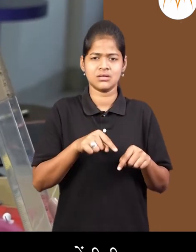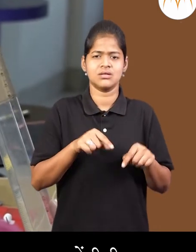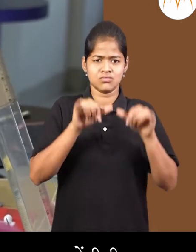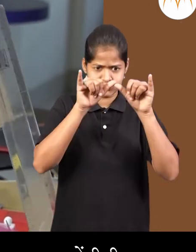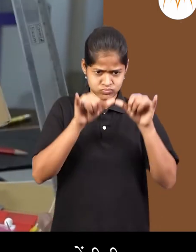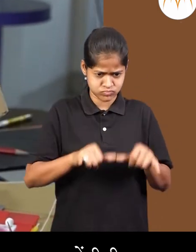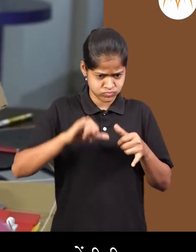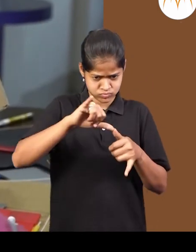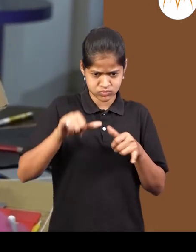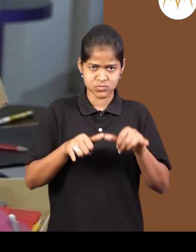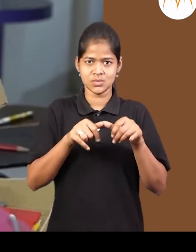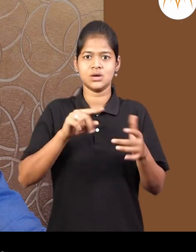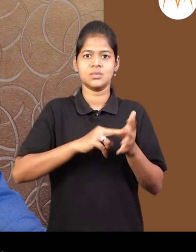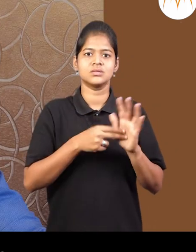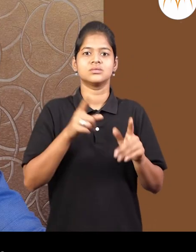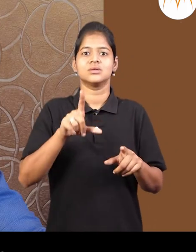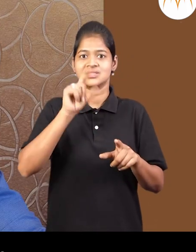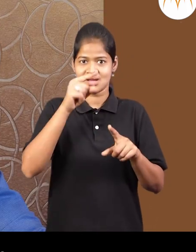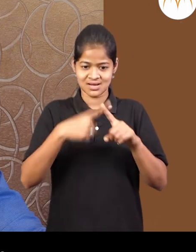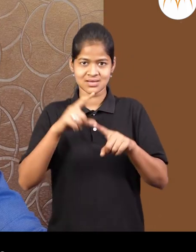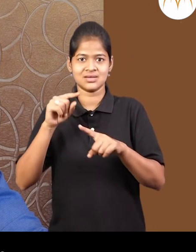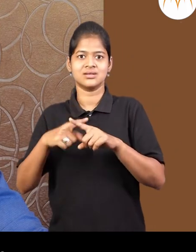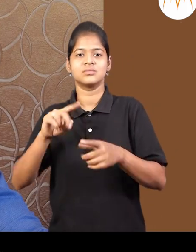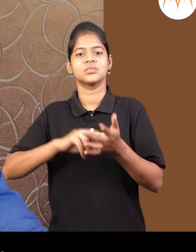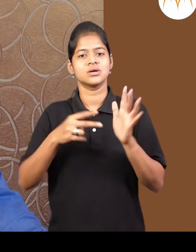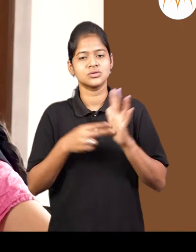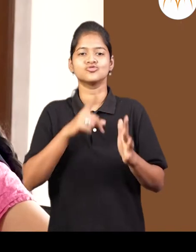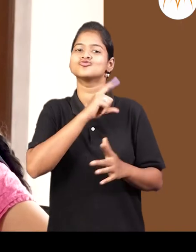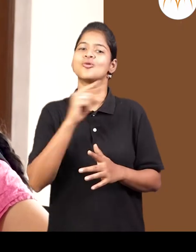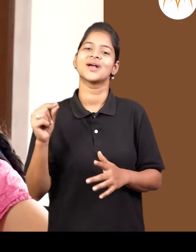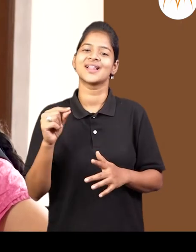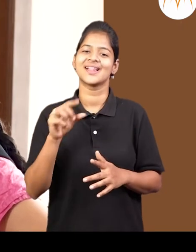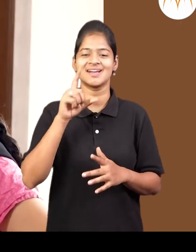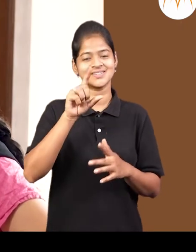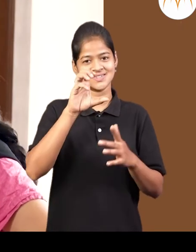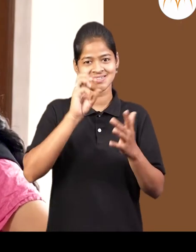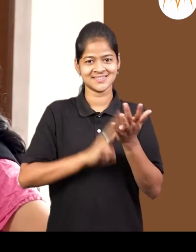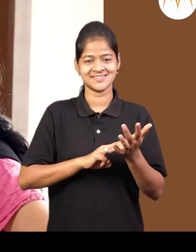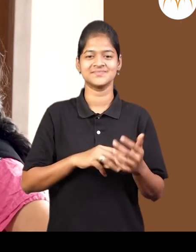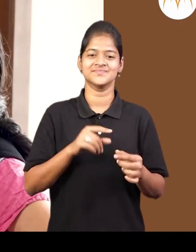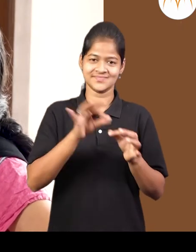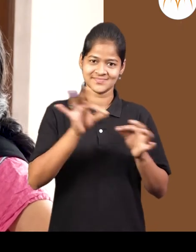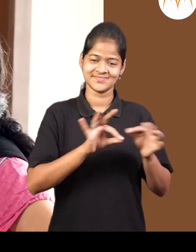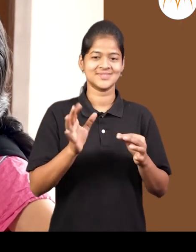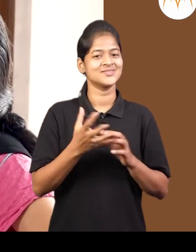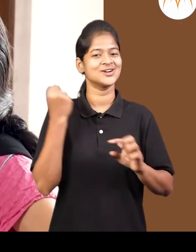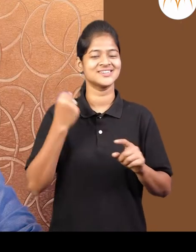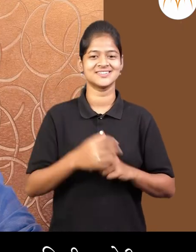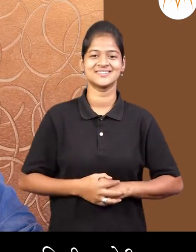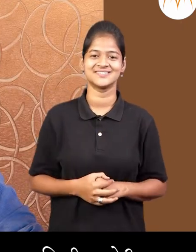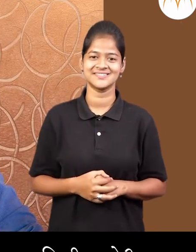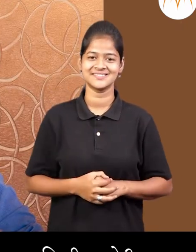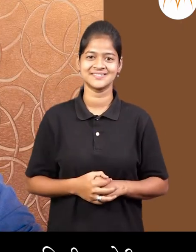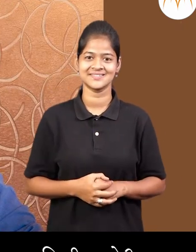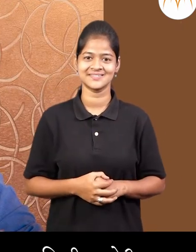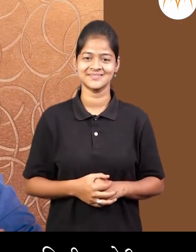पण बाजू 10 सेंटीमीटर. बरोबर. 10 × 10 म्हणजे 100. 100 चौरस सेंटीमीटर झाला क्षेत्रफळ. बरोबर. आता